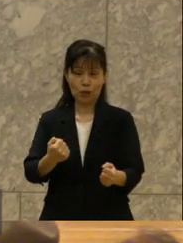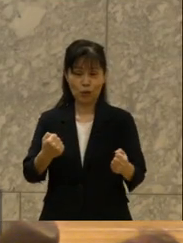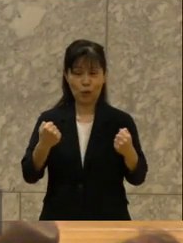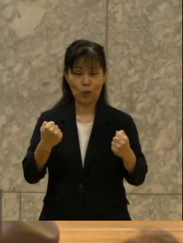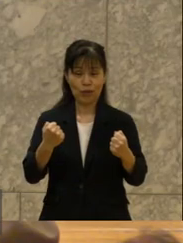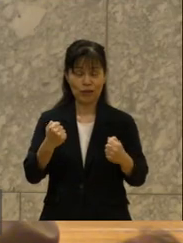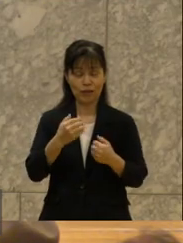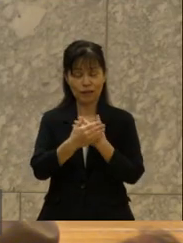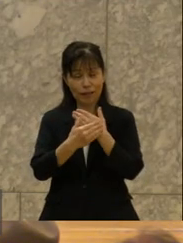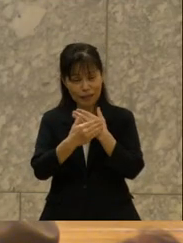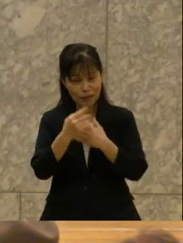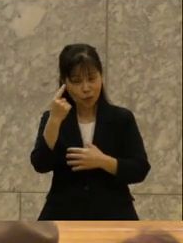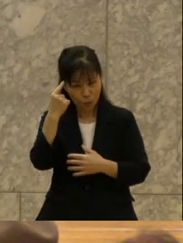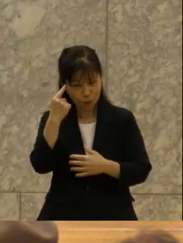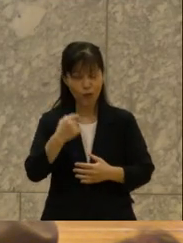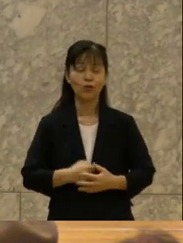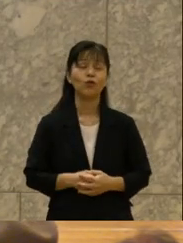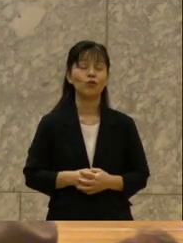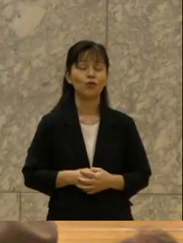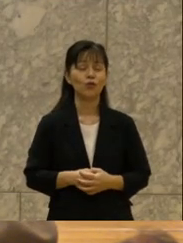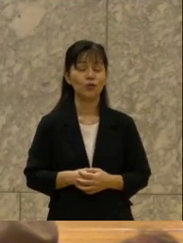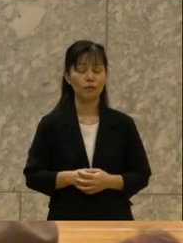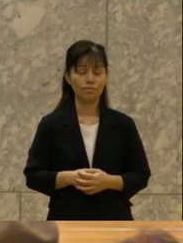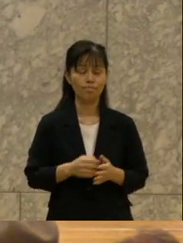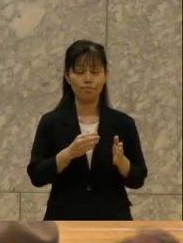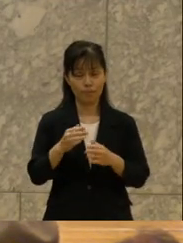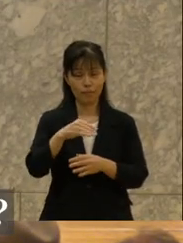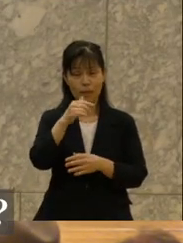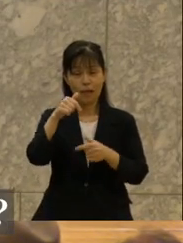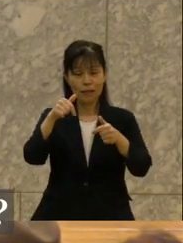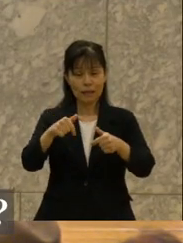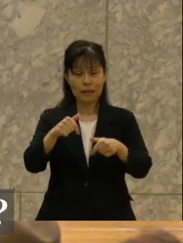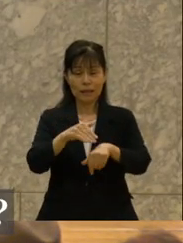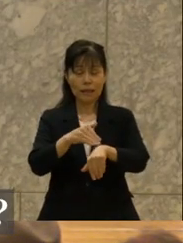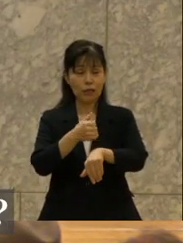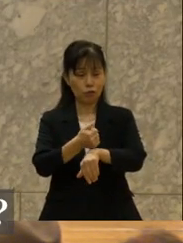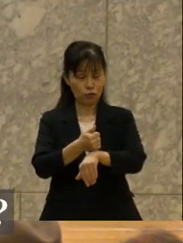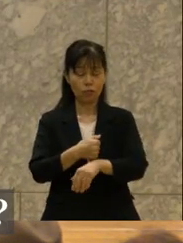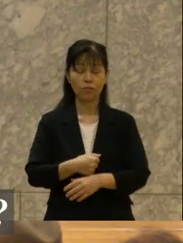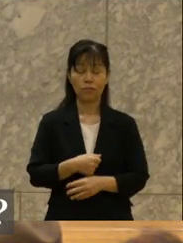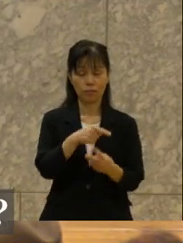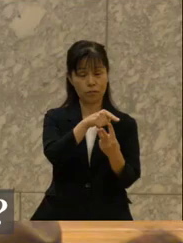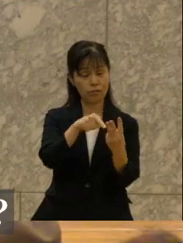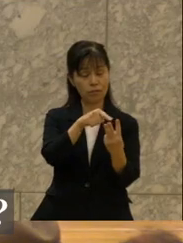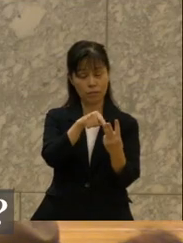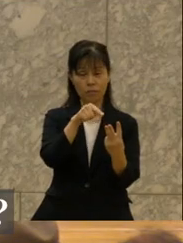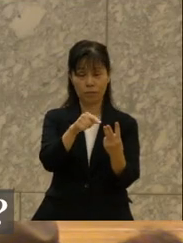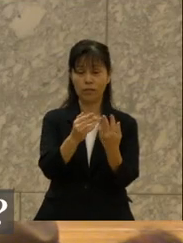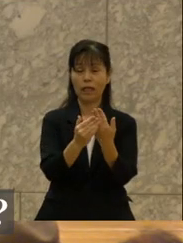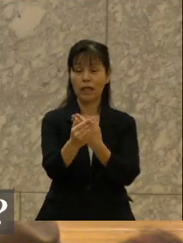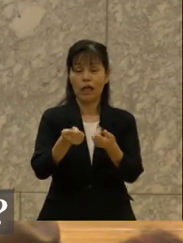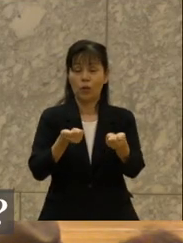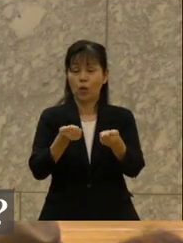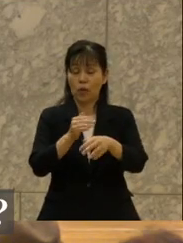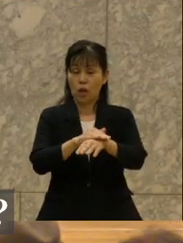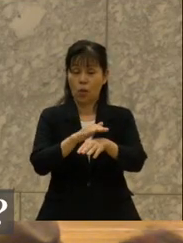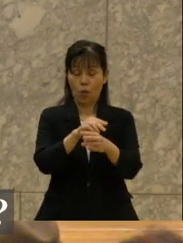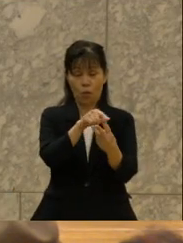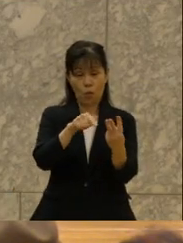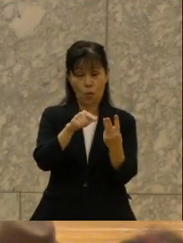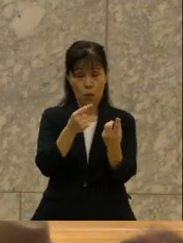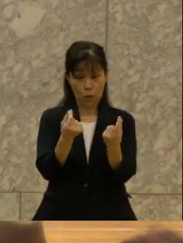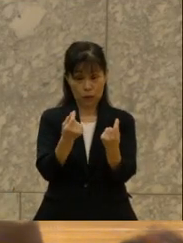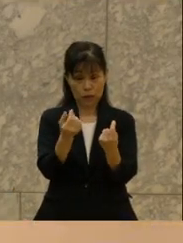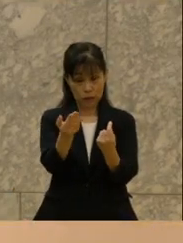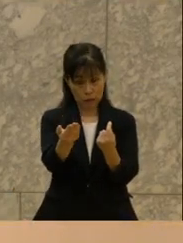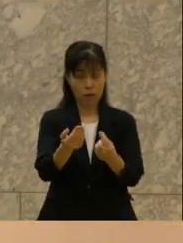だなって引退して気づきましたはい山西選手この3大会の調整方法っていうのは基本は同じリズムなんですか